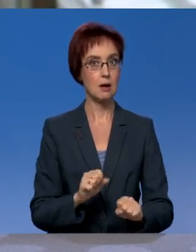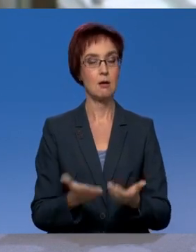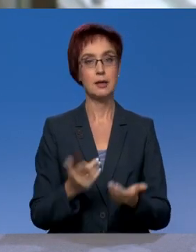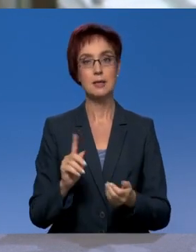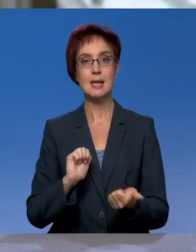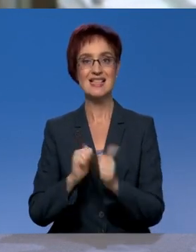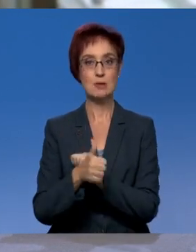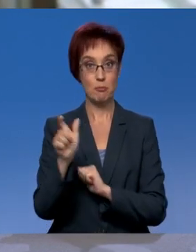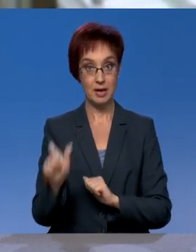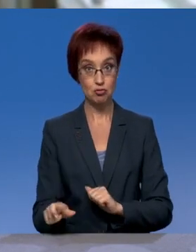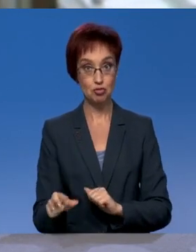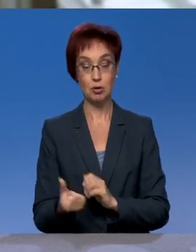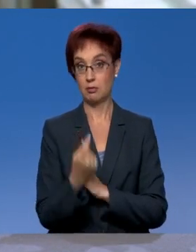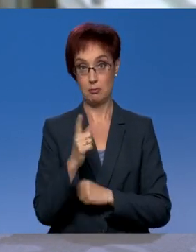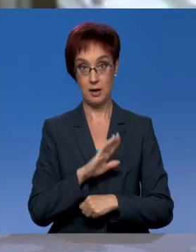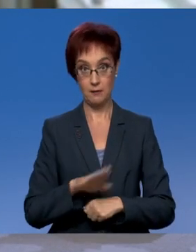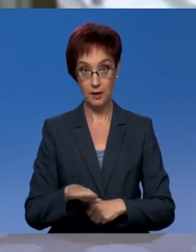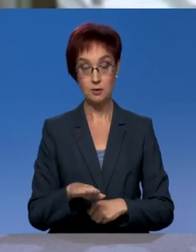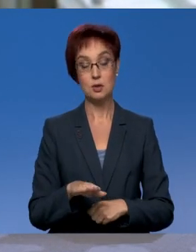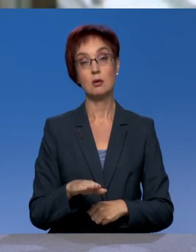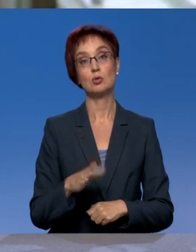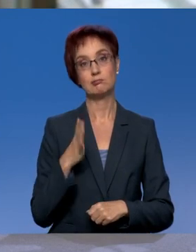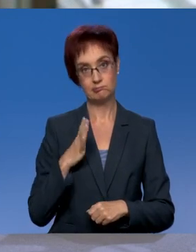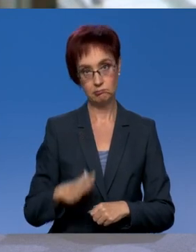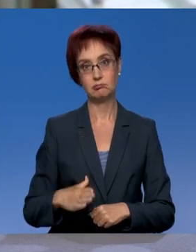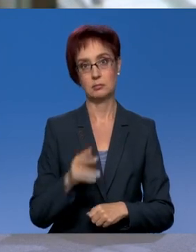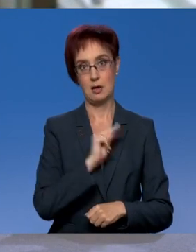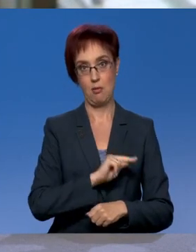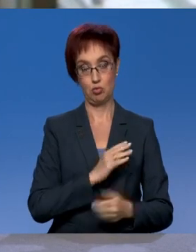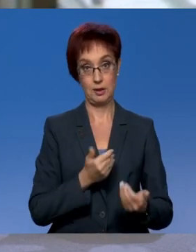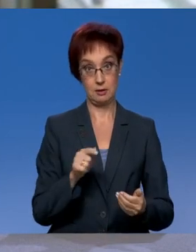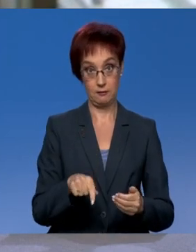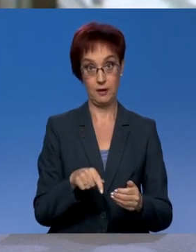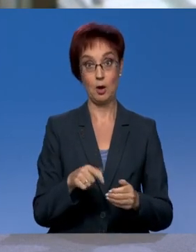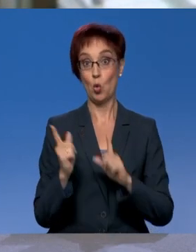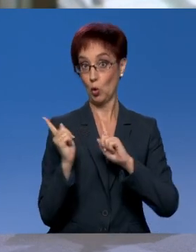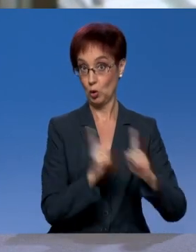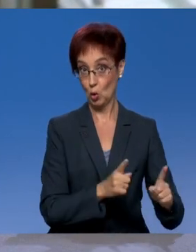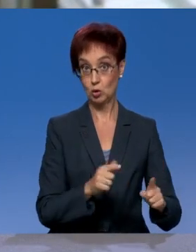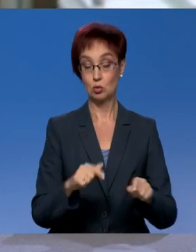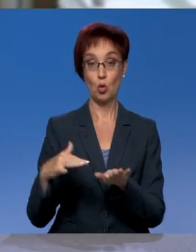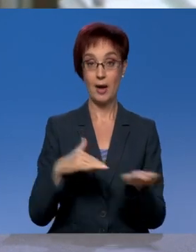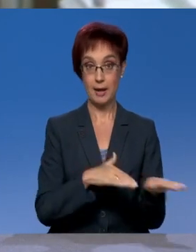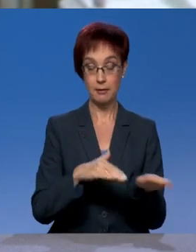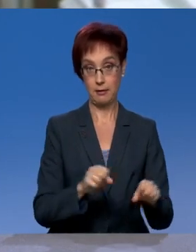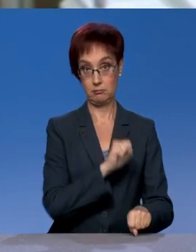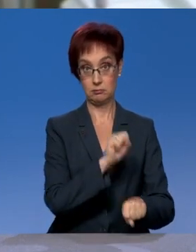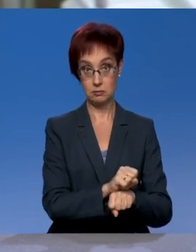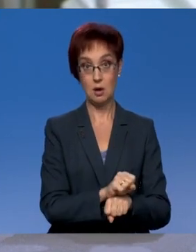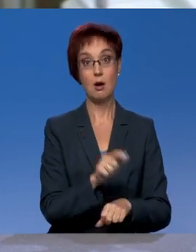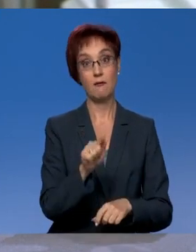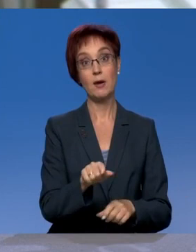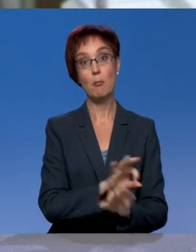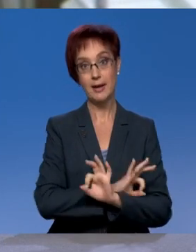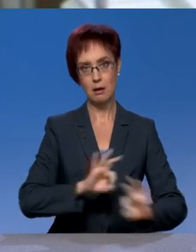линии. Если вы отойдете, то линия вся встанет. Здесь нужно ведь тоже какие-то нюансы, тоже какие-то предварительные договоренности. Вы прекрасно понимаете, вам